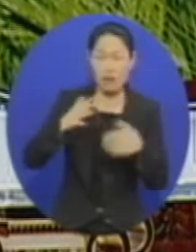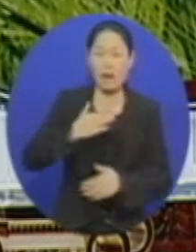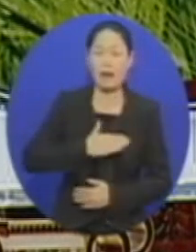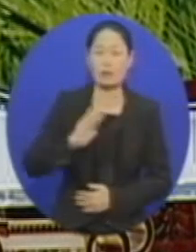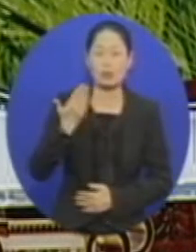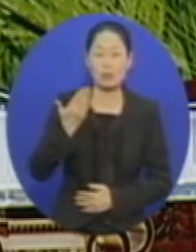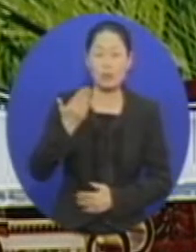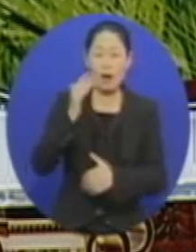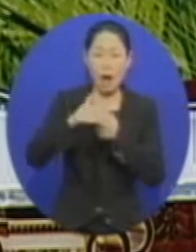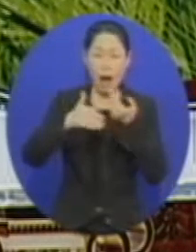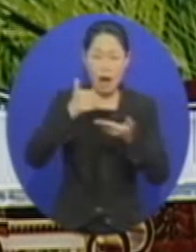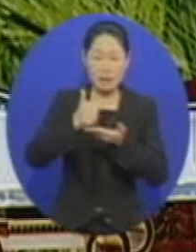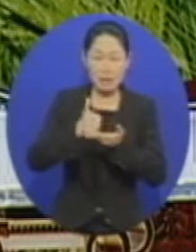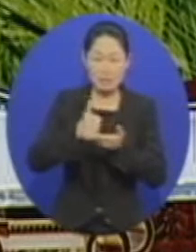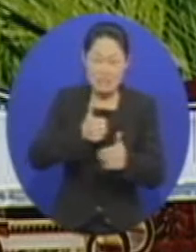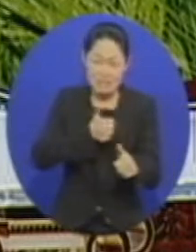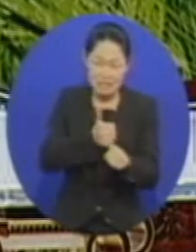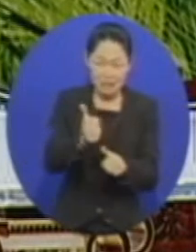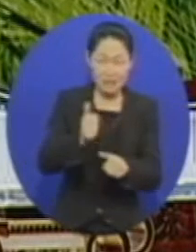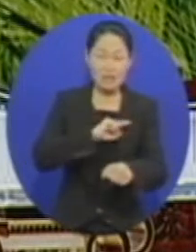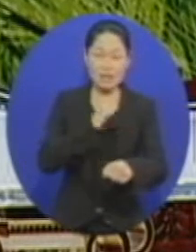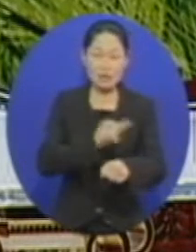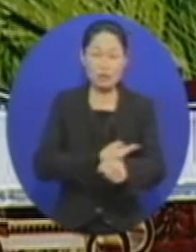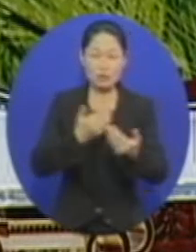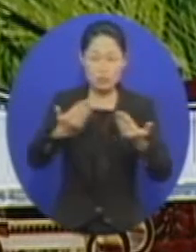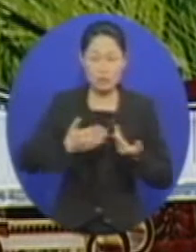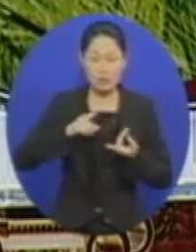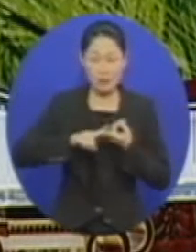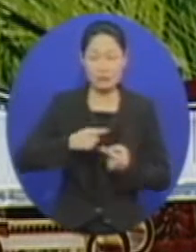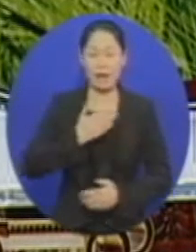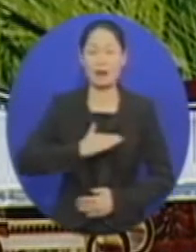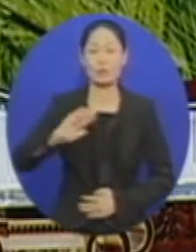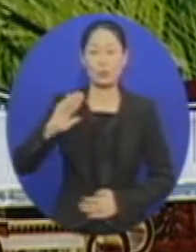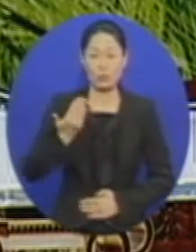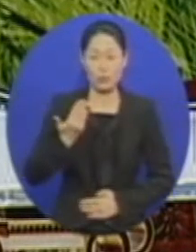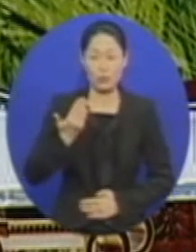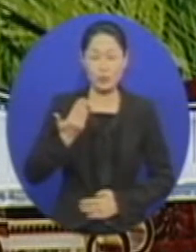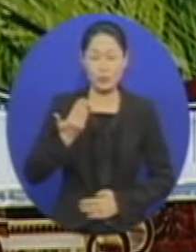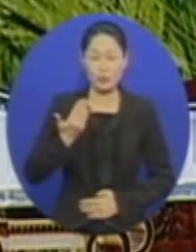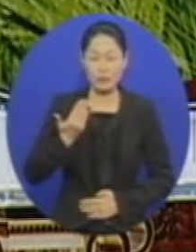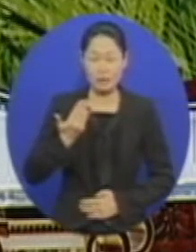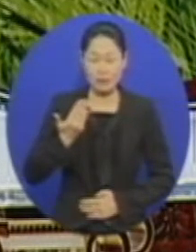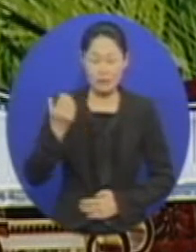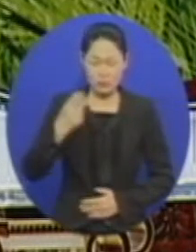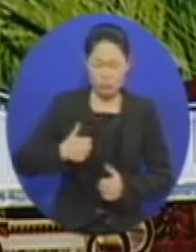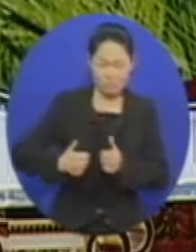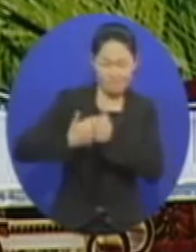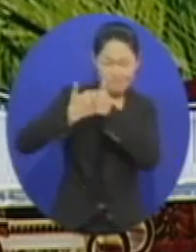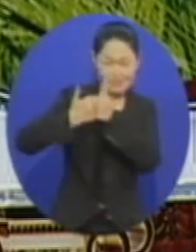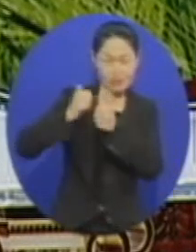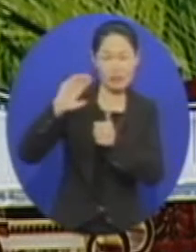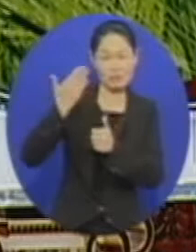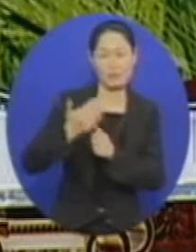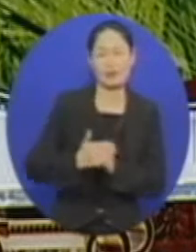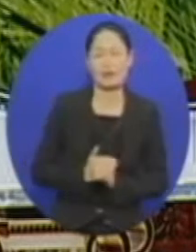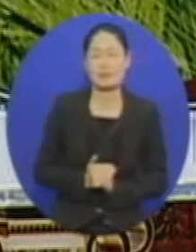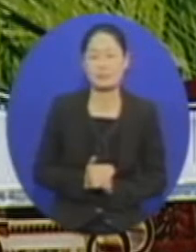하나님이 이길 능력을 주셨다는 것을 알게 되고 그리고 대적하게 됩니다